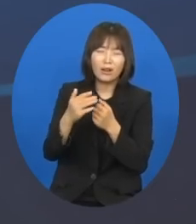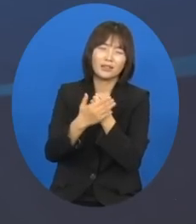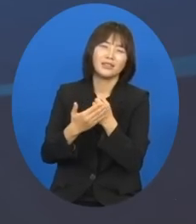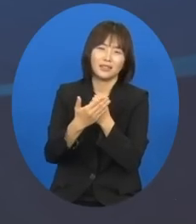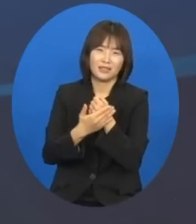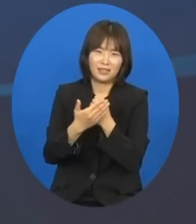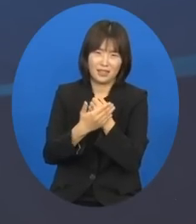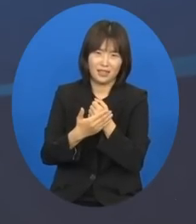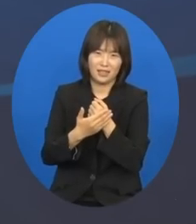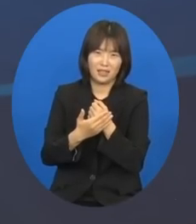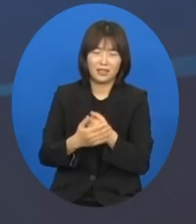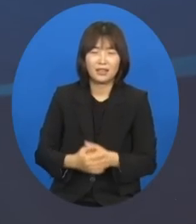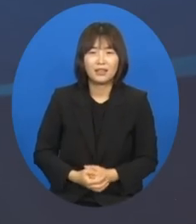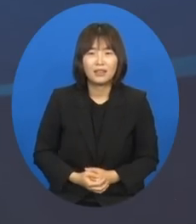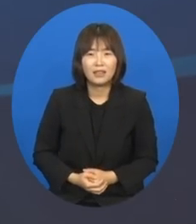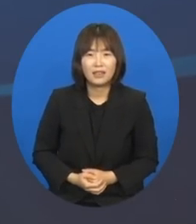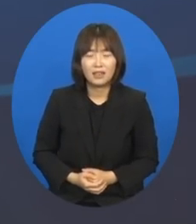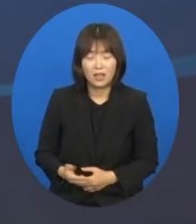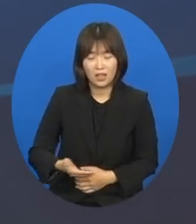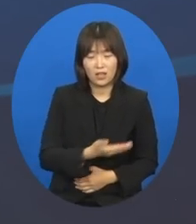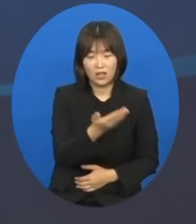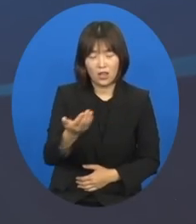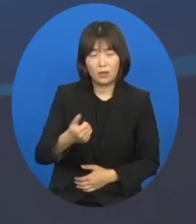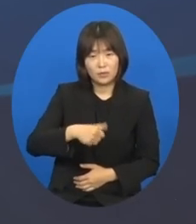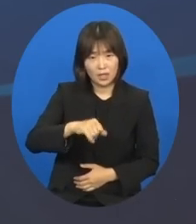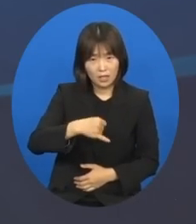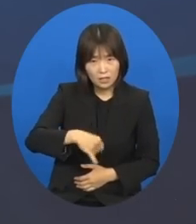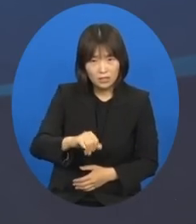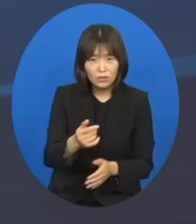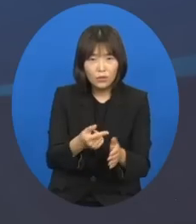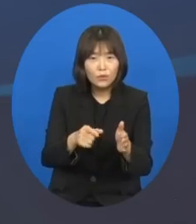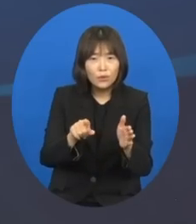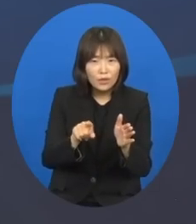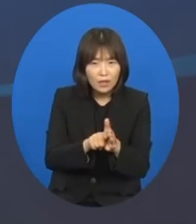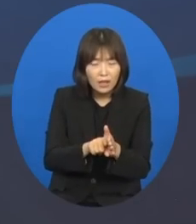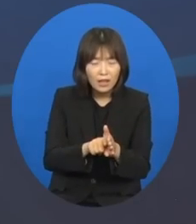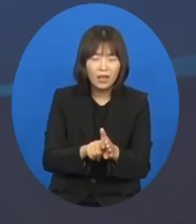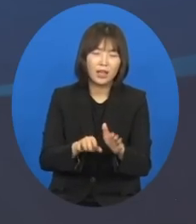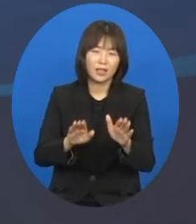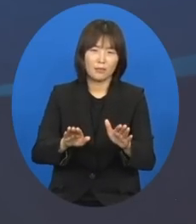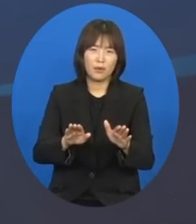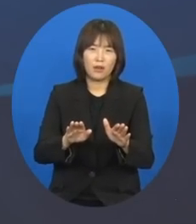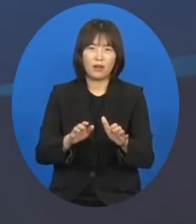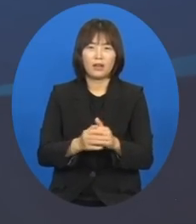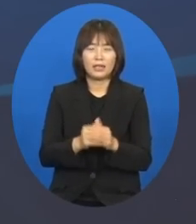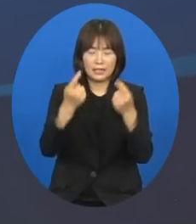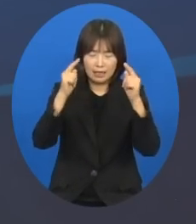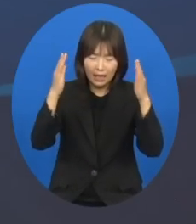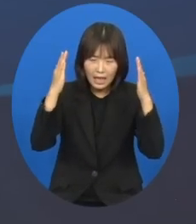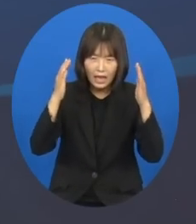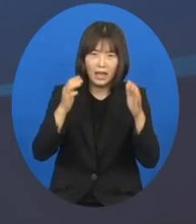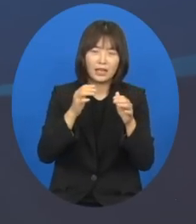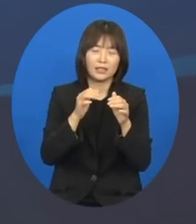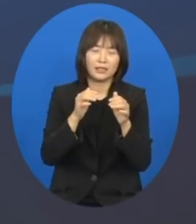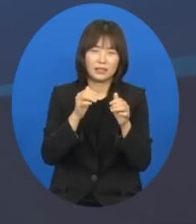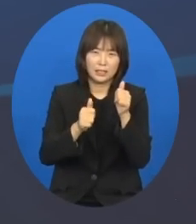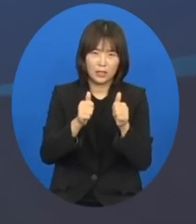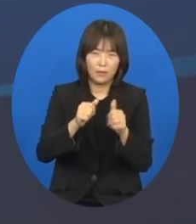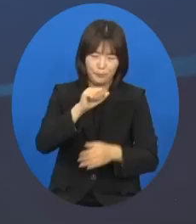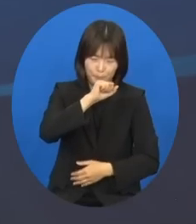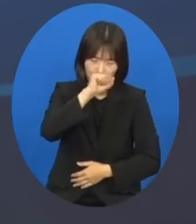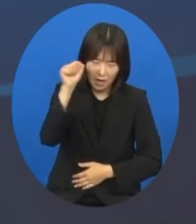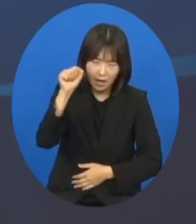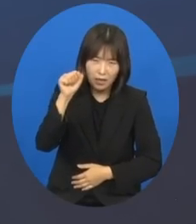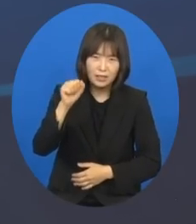없어요 여러분의 자녀를 위해서 와 이번에 수능을 붙어서 점수가 잘 나와서 대학을